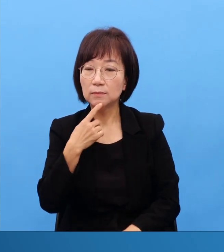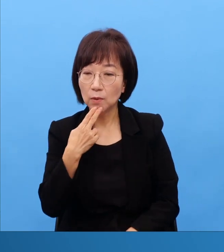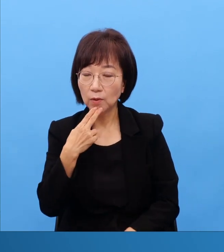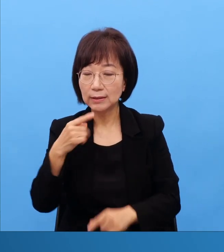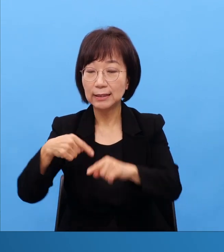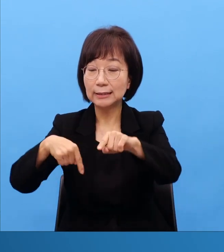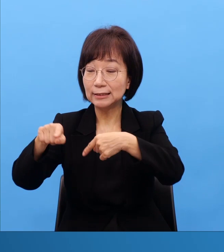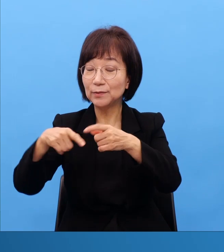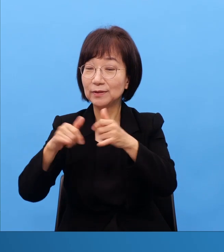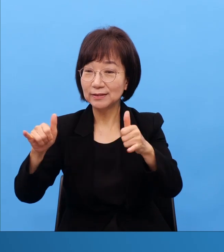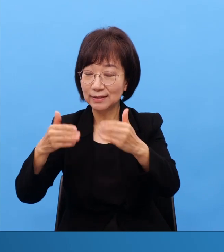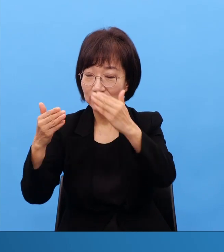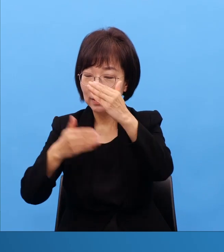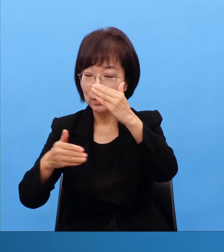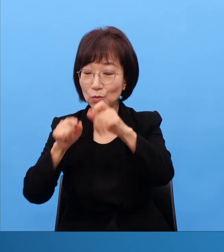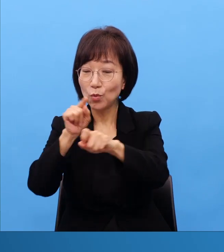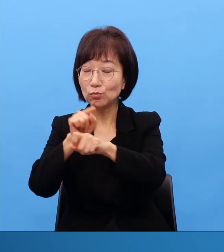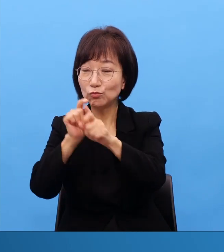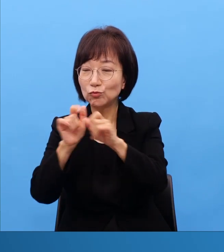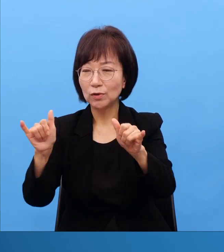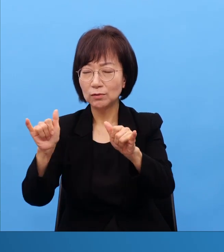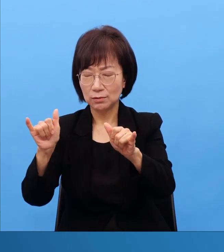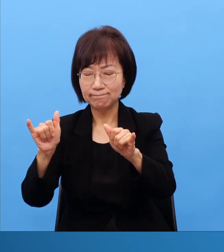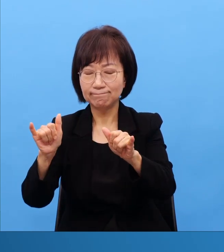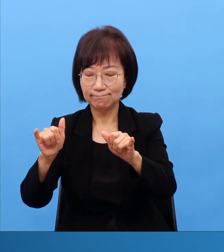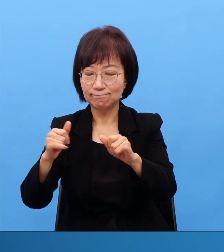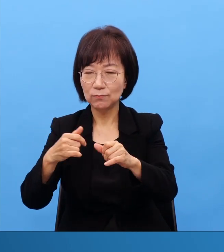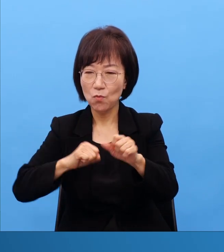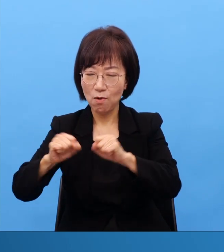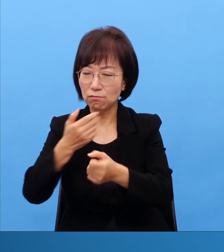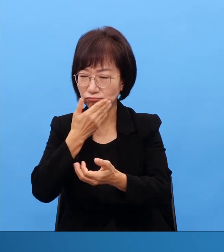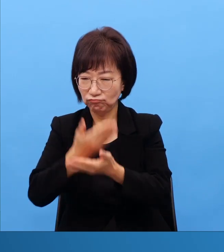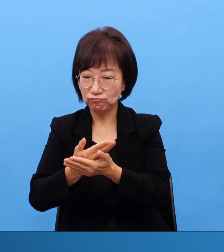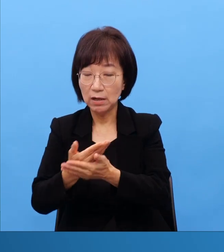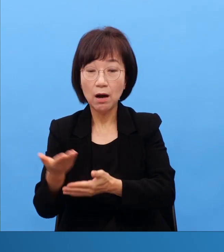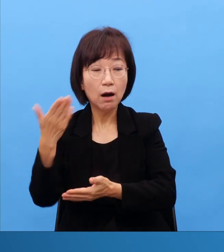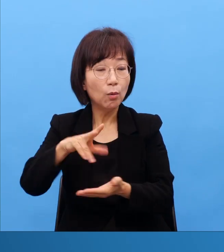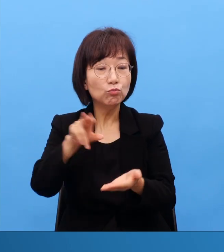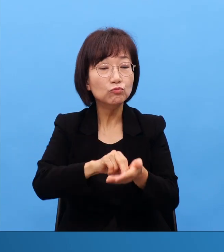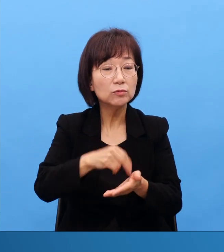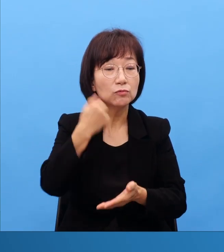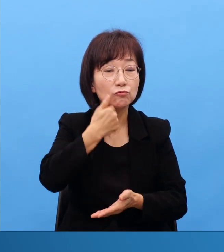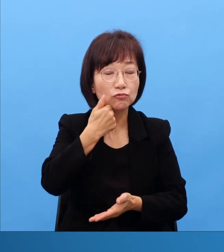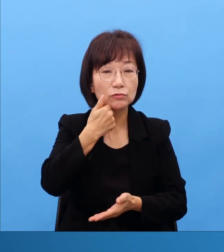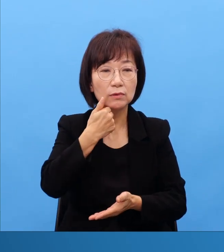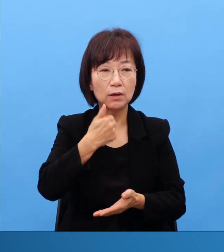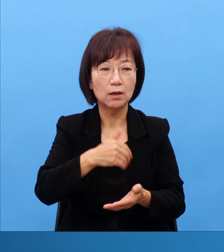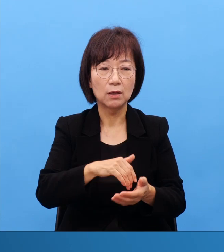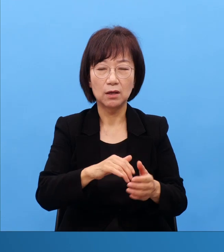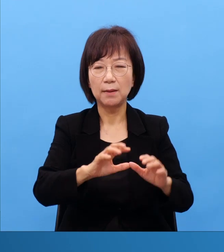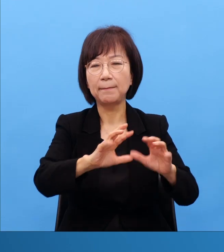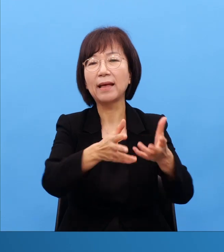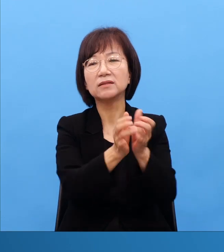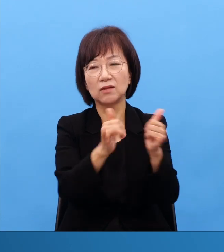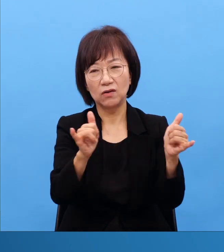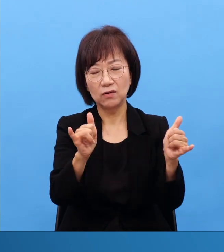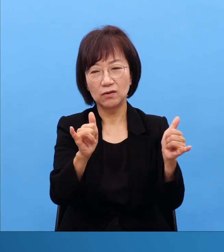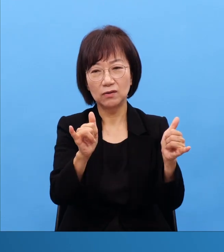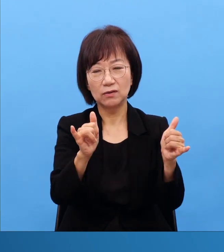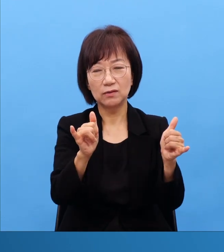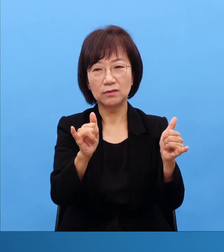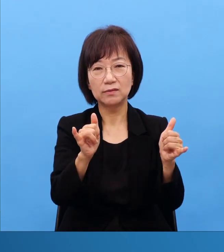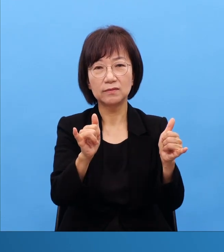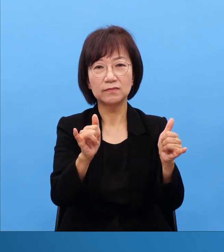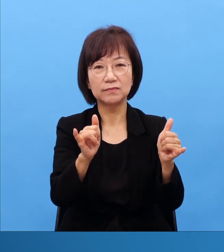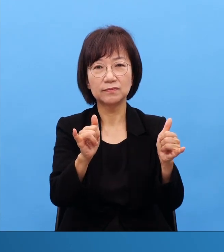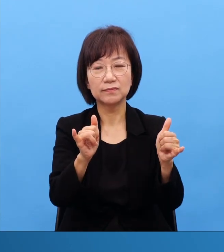중요하지만은 문제는 백성이에요. The leaders and the civil servants are also very important, but the public, the people are also a